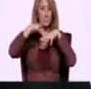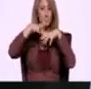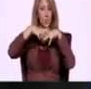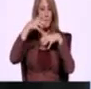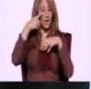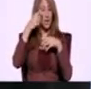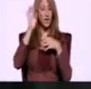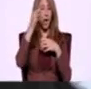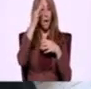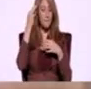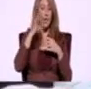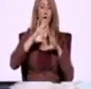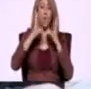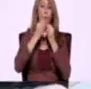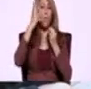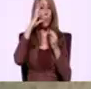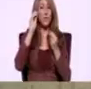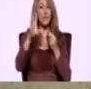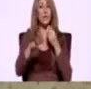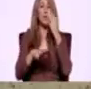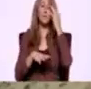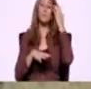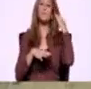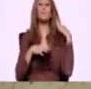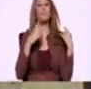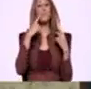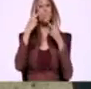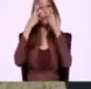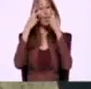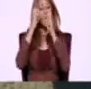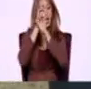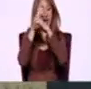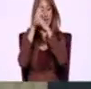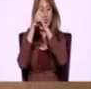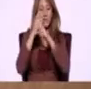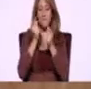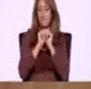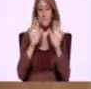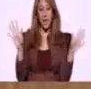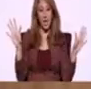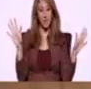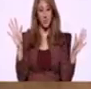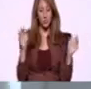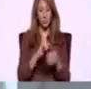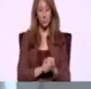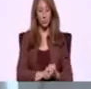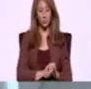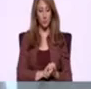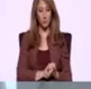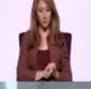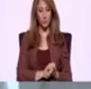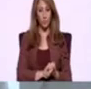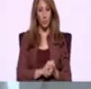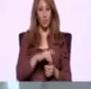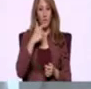وسوف تقوم جمعية الدكتور مصطفى محمود بالكشف على حالات البرنامج مجانا في كل التخصصات، بالإضافة